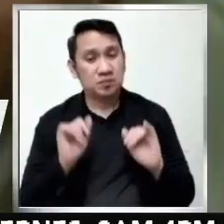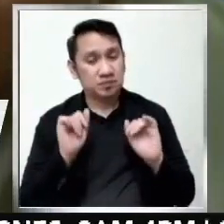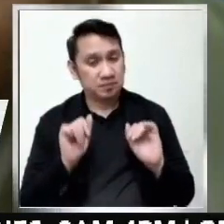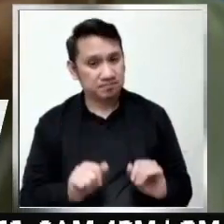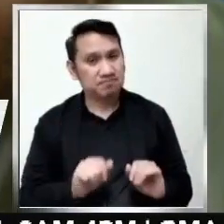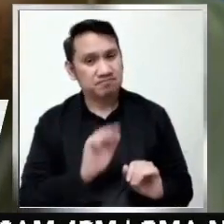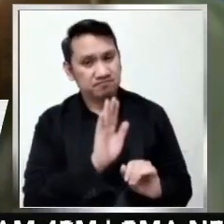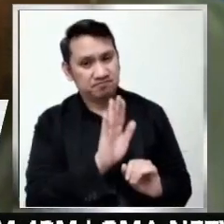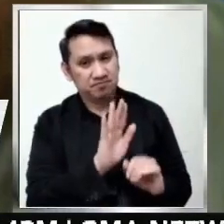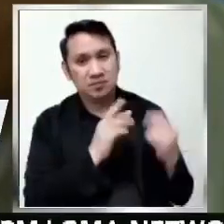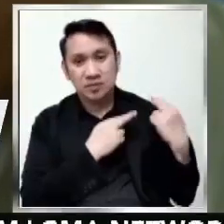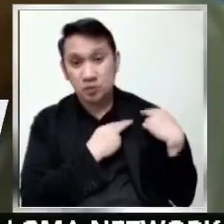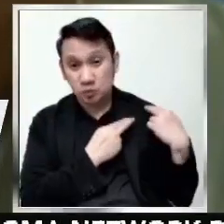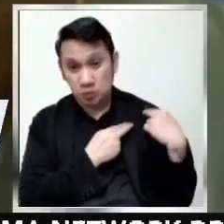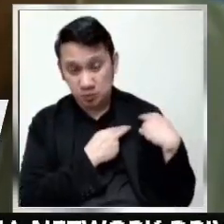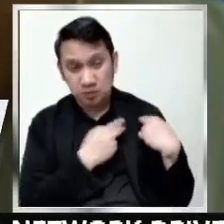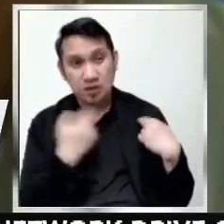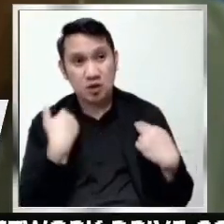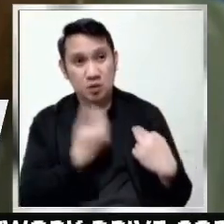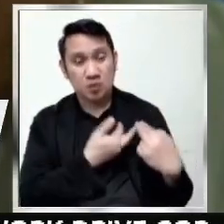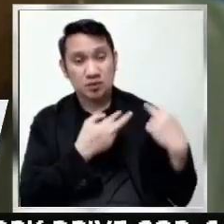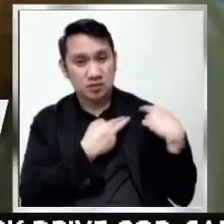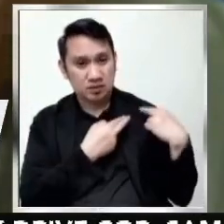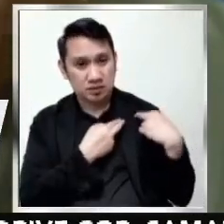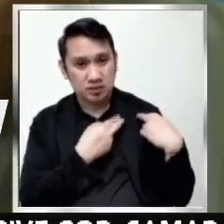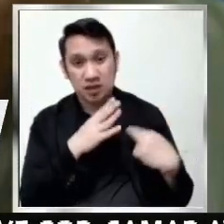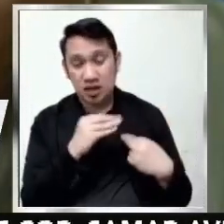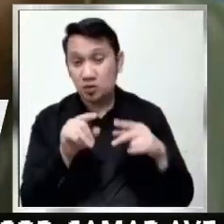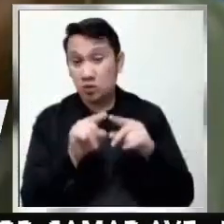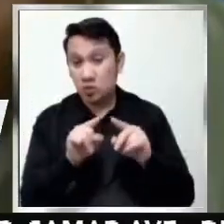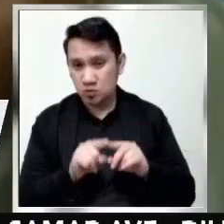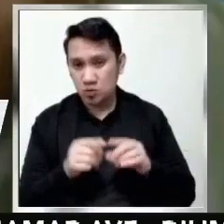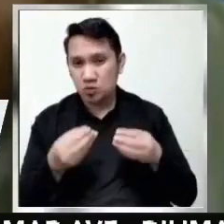kung mapapagaan din naman daw for our OFWs,